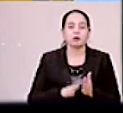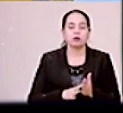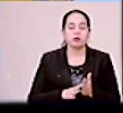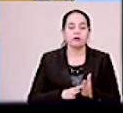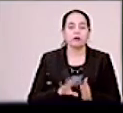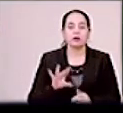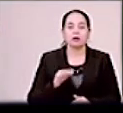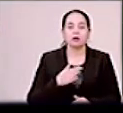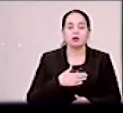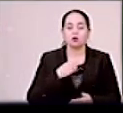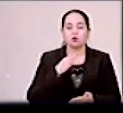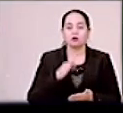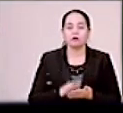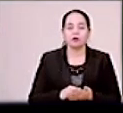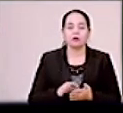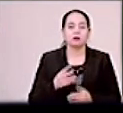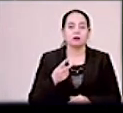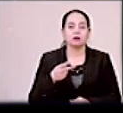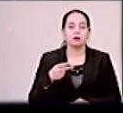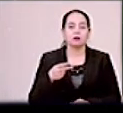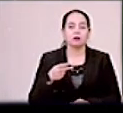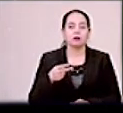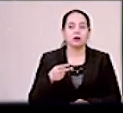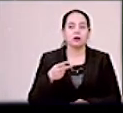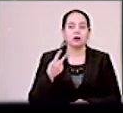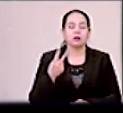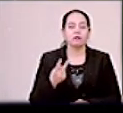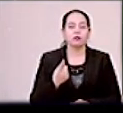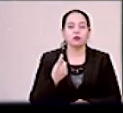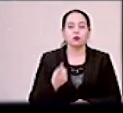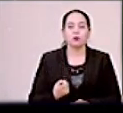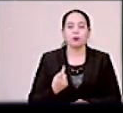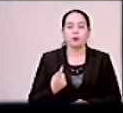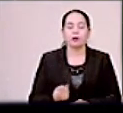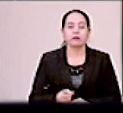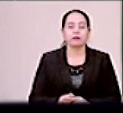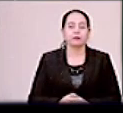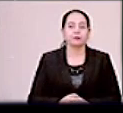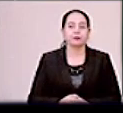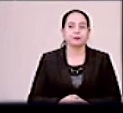99. И наш ответ – 2 101.